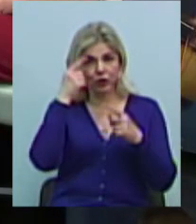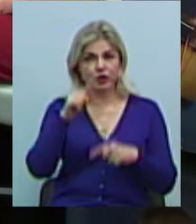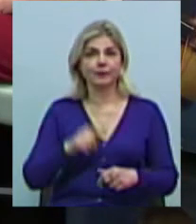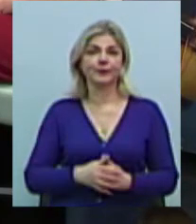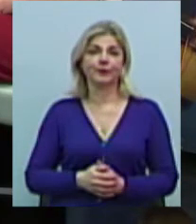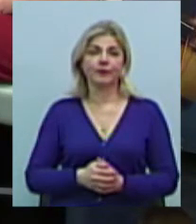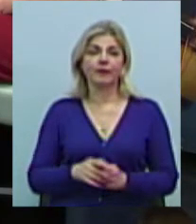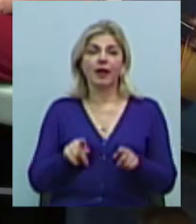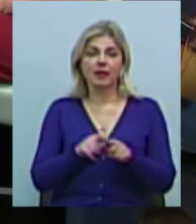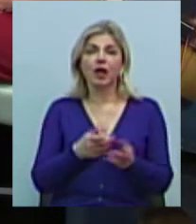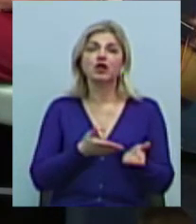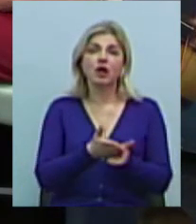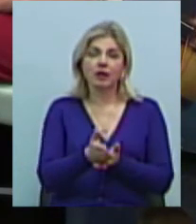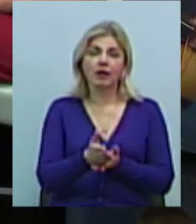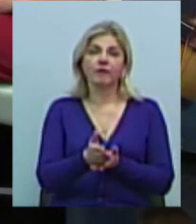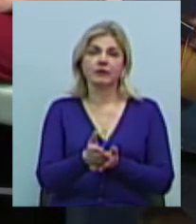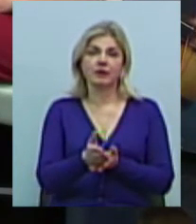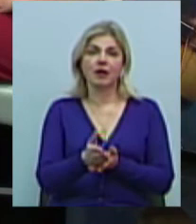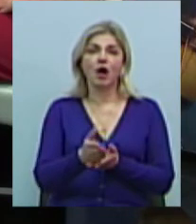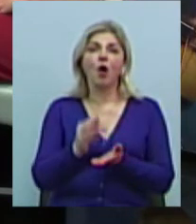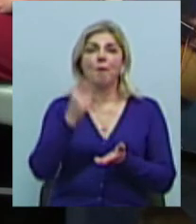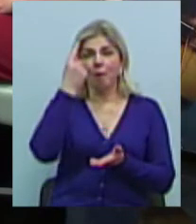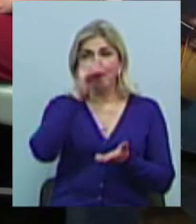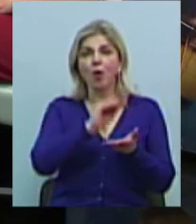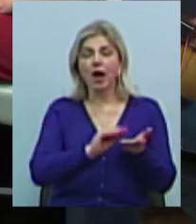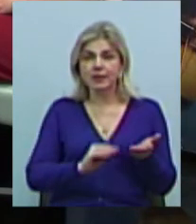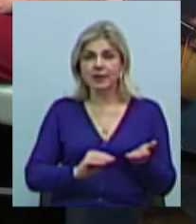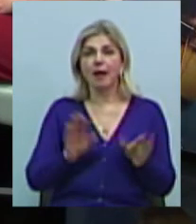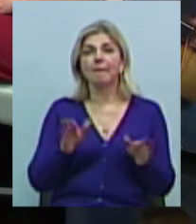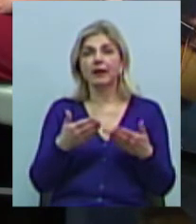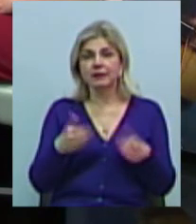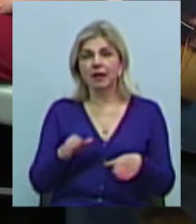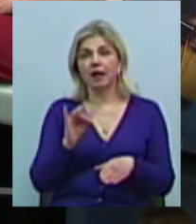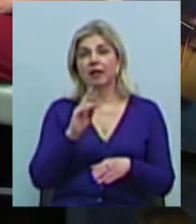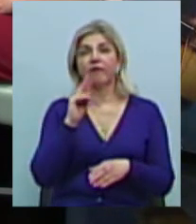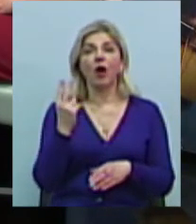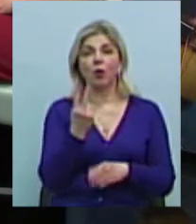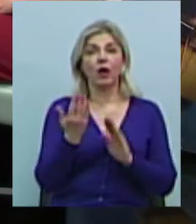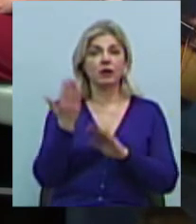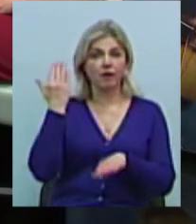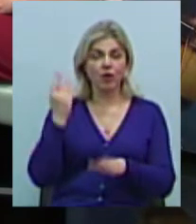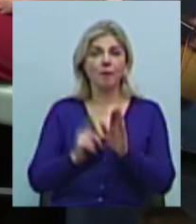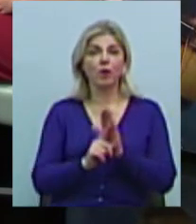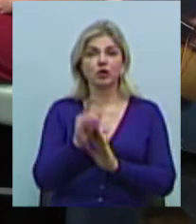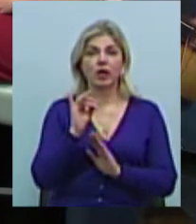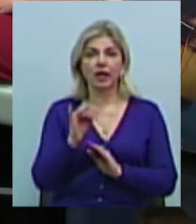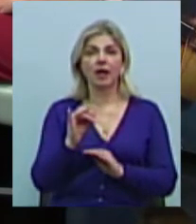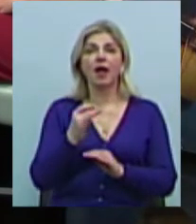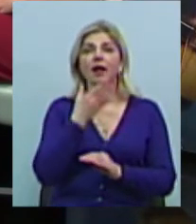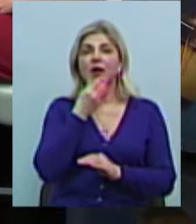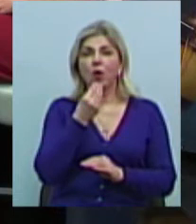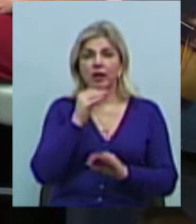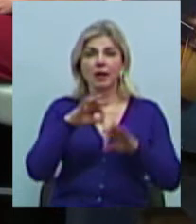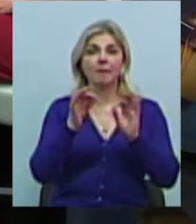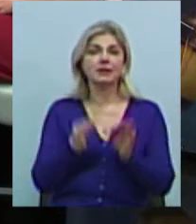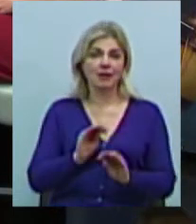в таких жанрах мистецтва, як поезія, проза і пісня. А 2 роки тому ми започаткували ще й прикладне декоративне